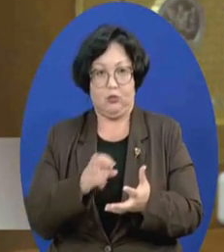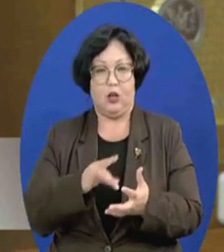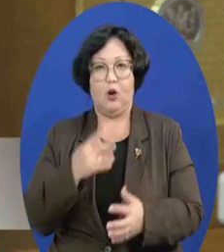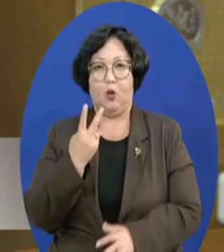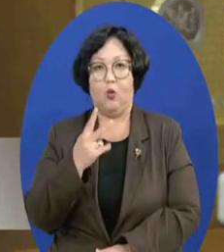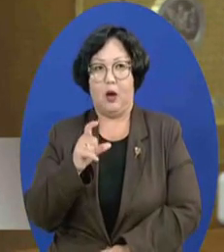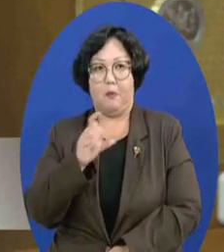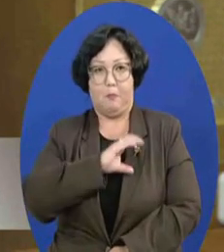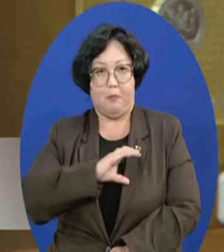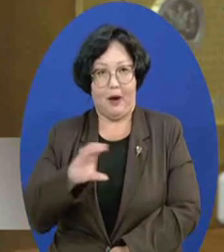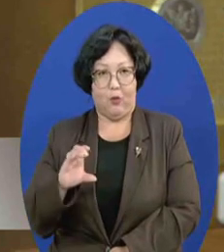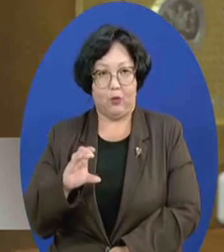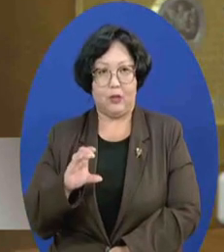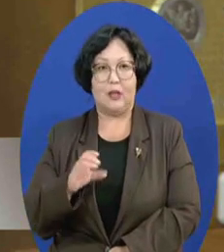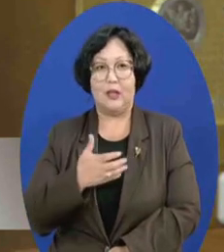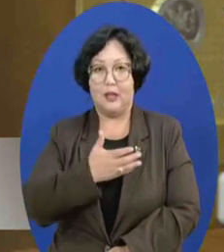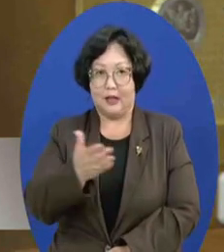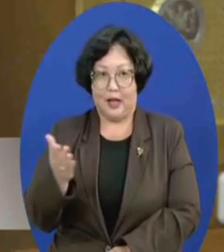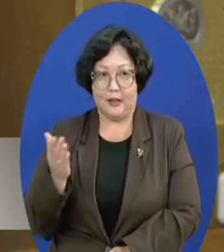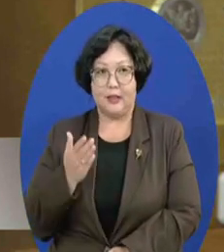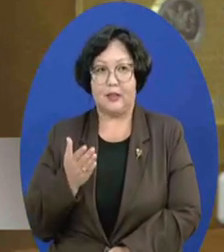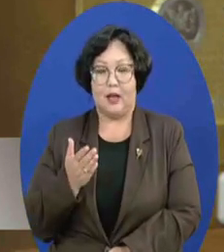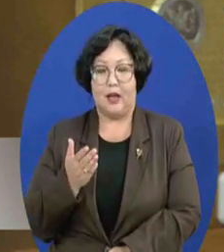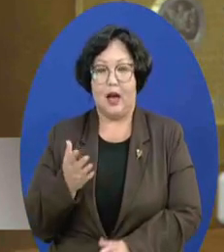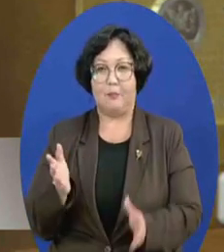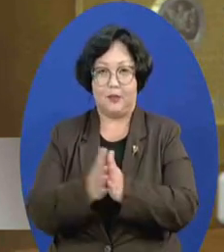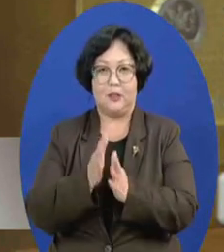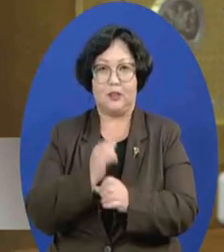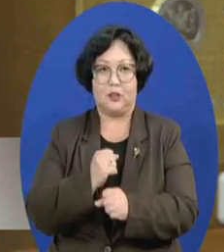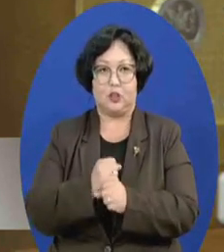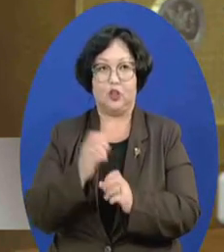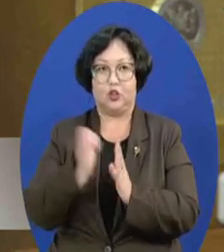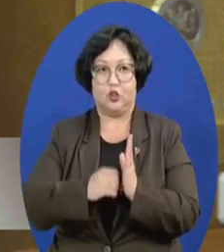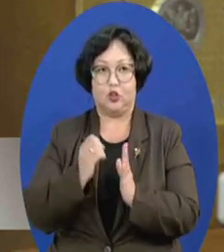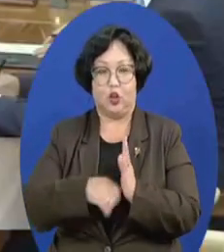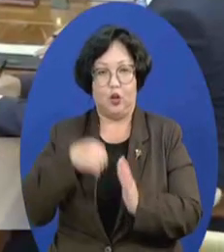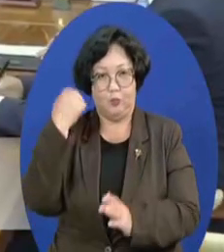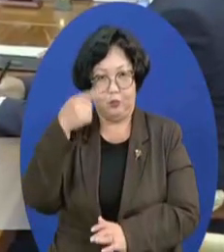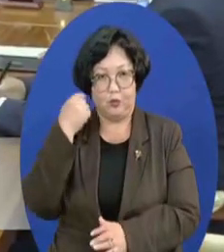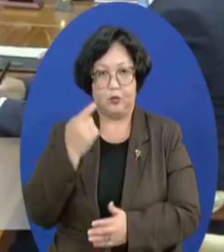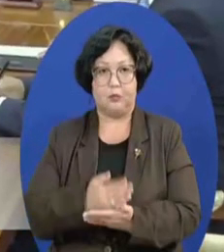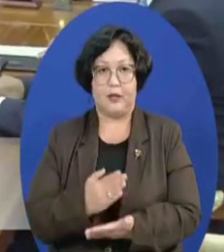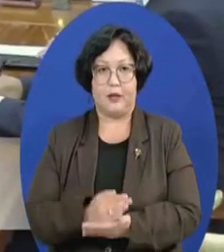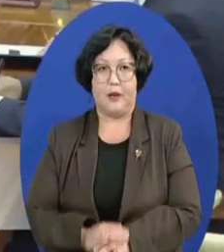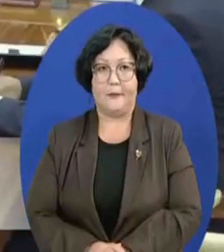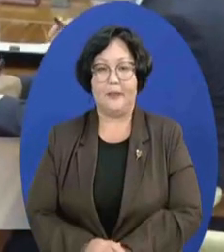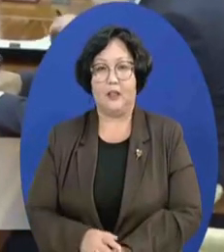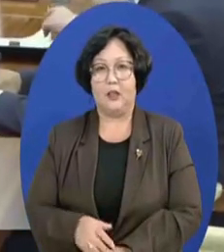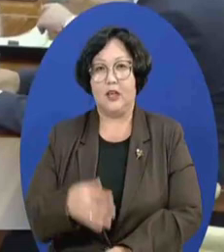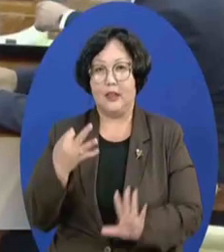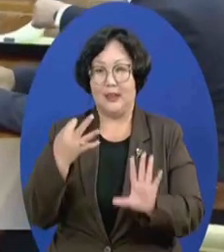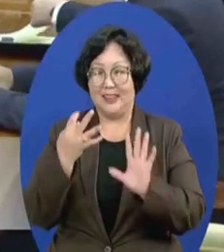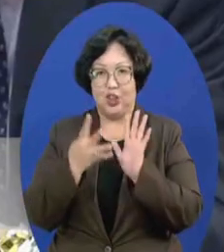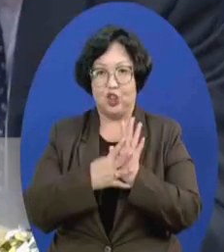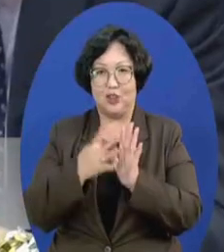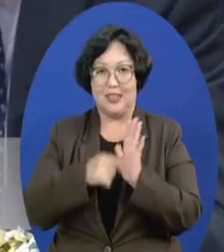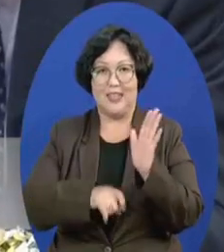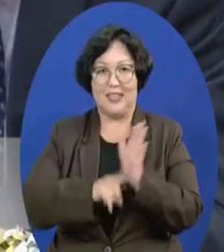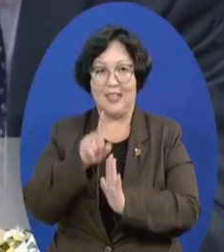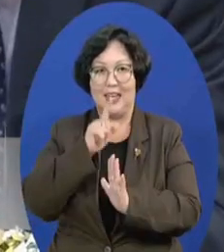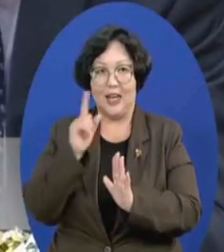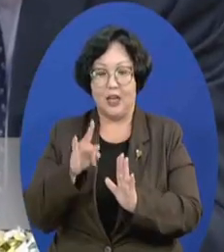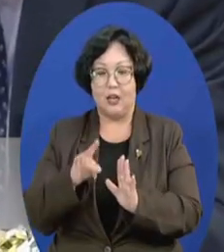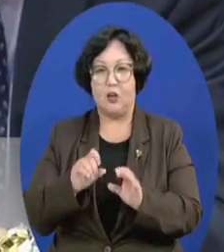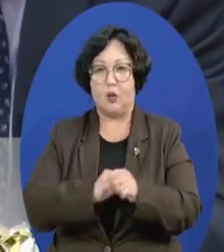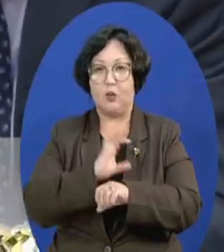одоо үйлдвэрчний эвлэлийн байгууллага хамт олон та бүхэндээ би хамтарч ажиллах ёстой гэж одоо бодож байна. Эрх сарын ихэр зохион байгуулах сар дахлын